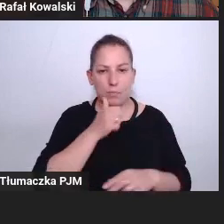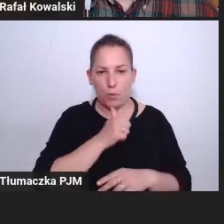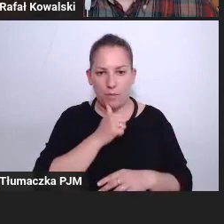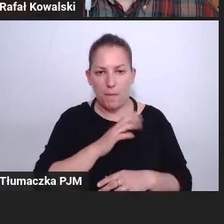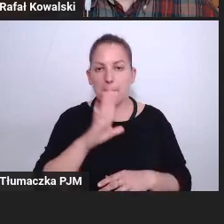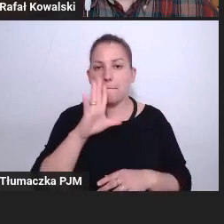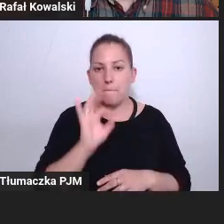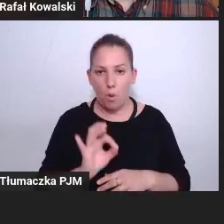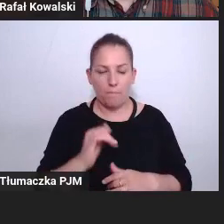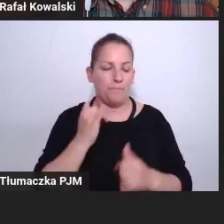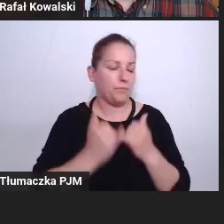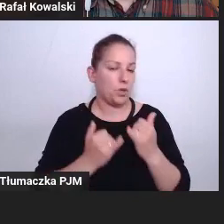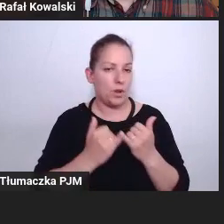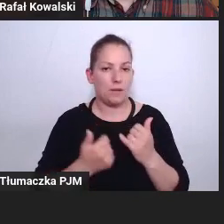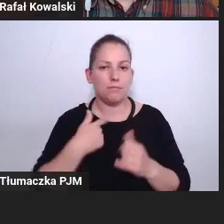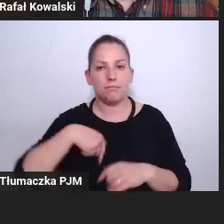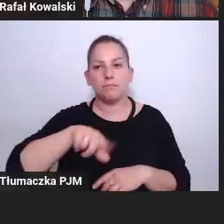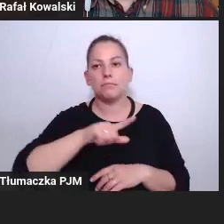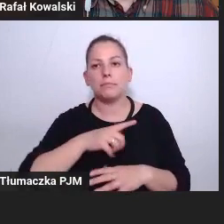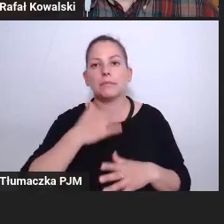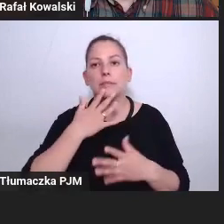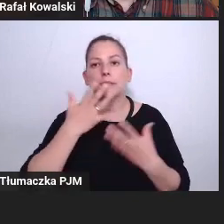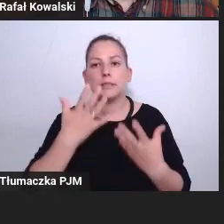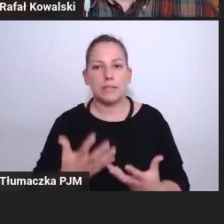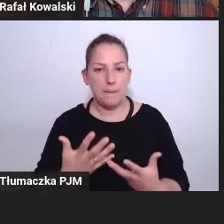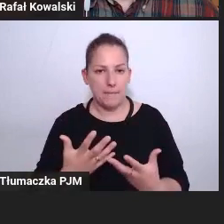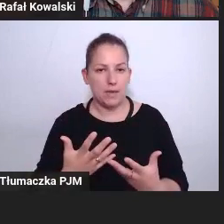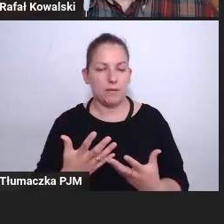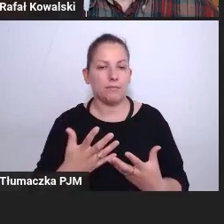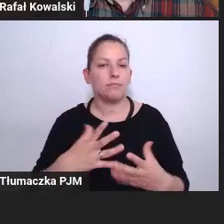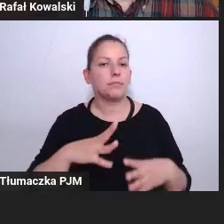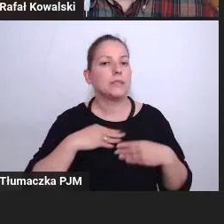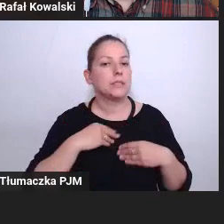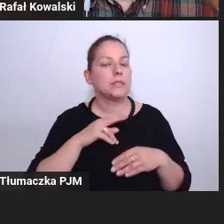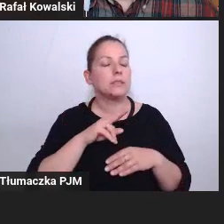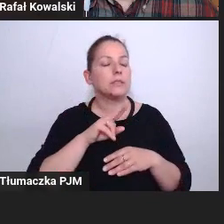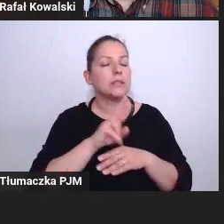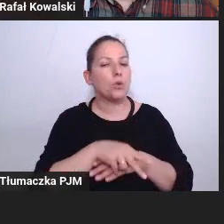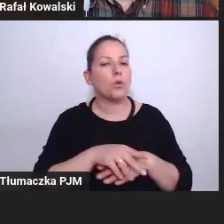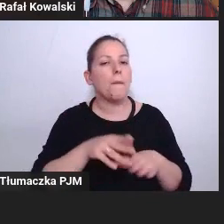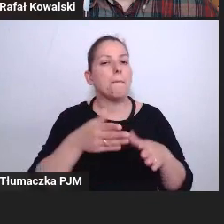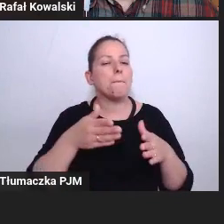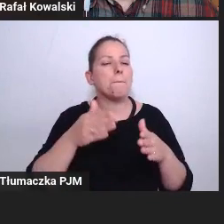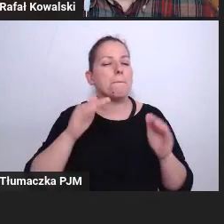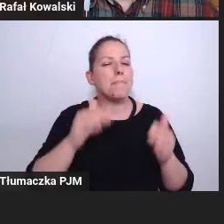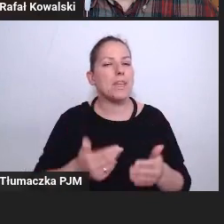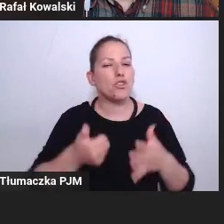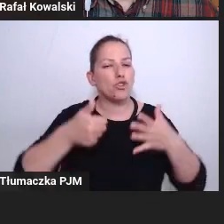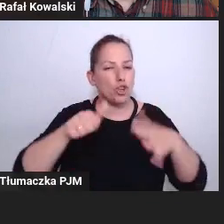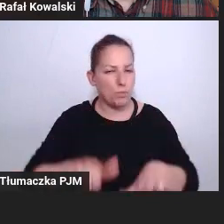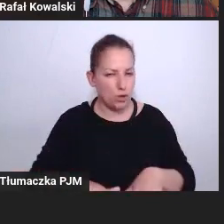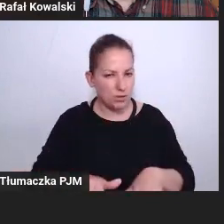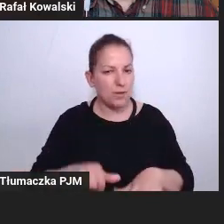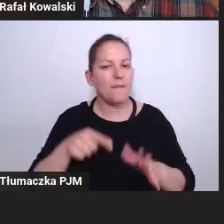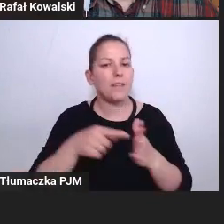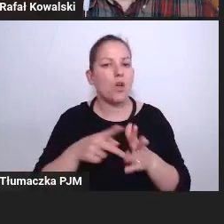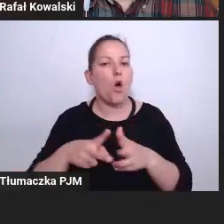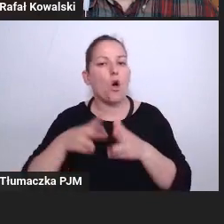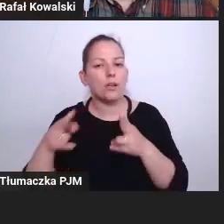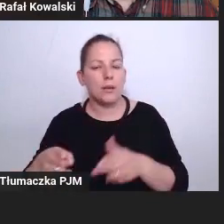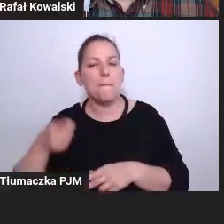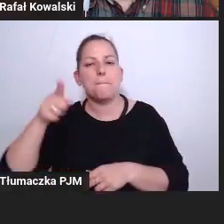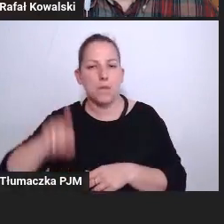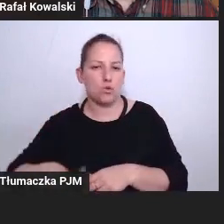Bo jeżeli zamierzamy pracownika zatrudnić na okres poniżej 6 miesięcy, to wtedy umowa na okres próbny może trwać